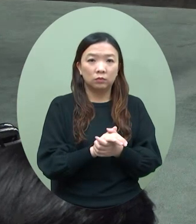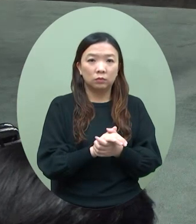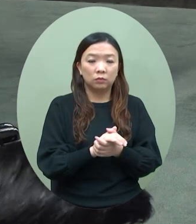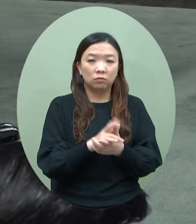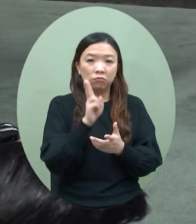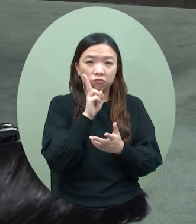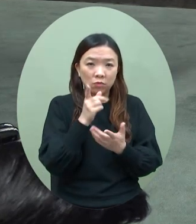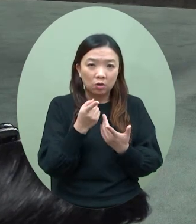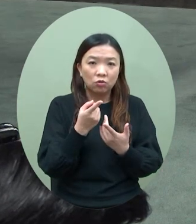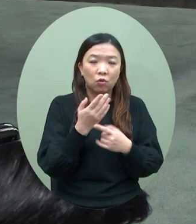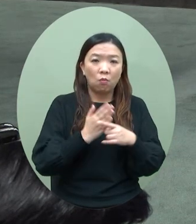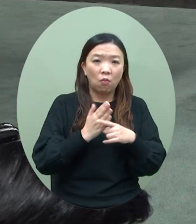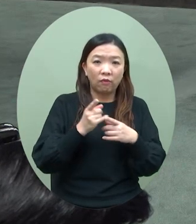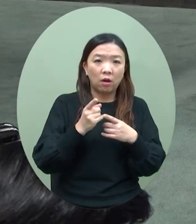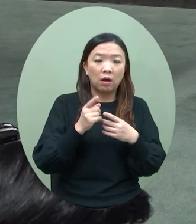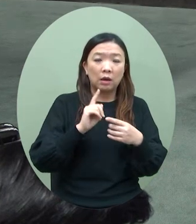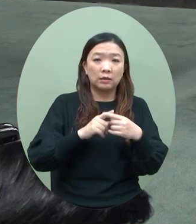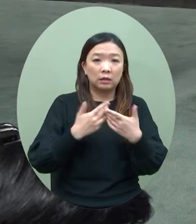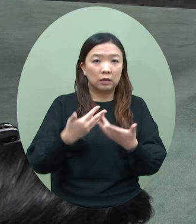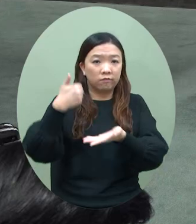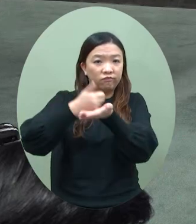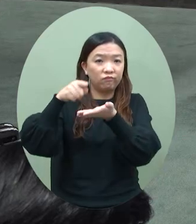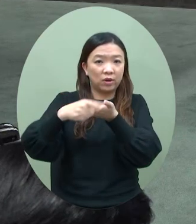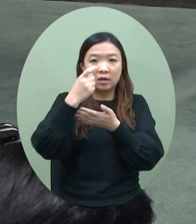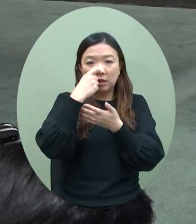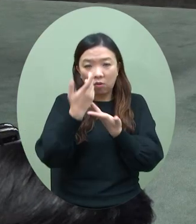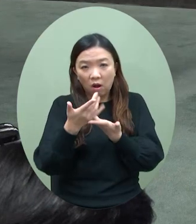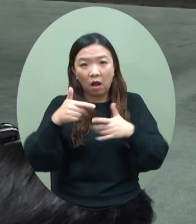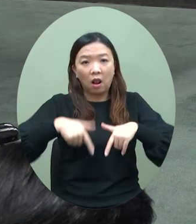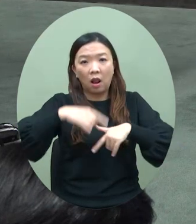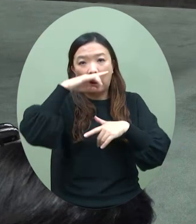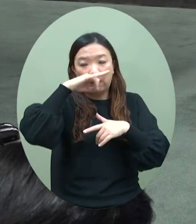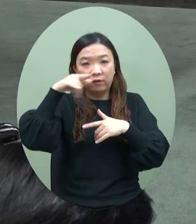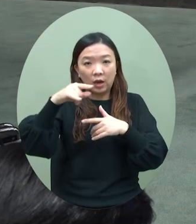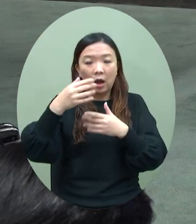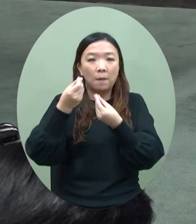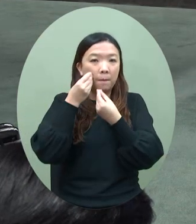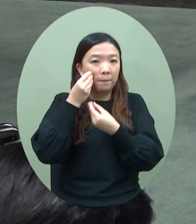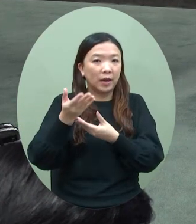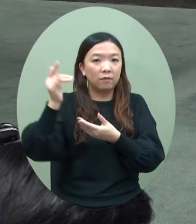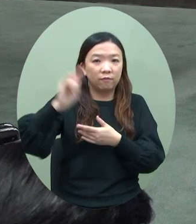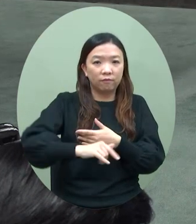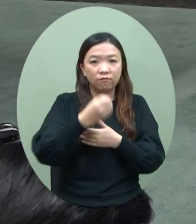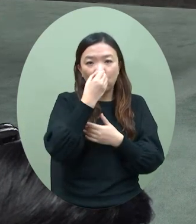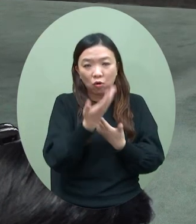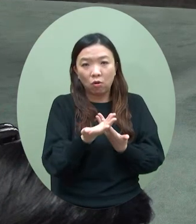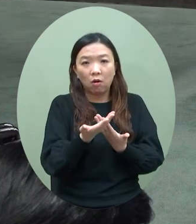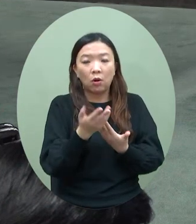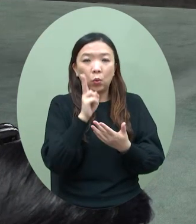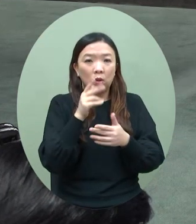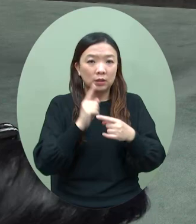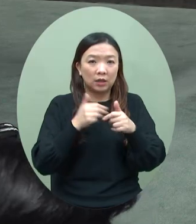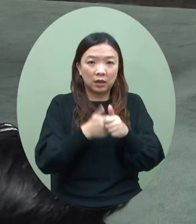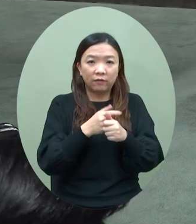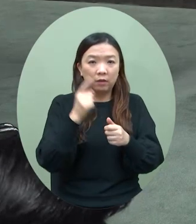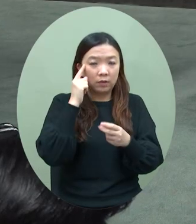或者南非嘅港人就俾佢哋翻嚟咧？即係其實都係21日咁樣，佢哋如果係跟翻21日，會唔會有機會放翻佢哋翻嚟咁樣樣？唔